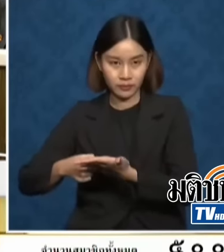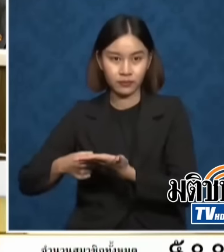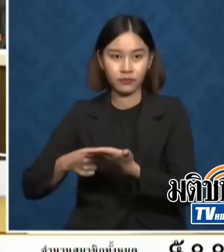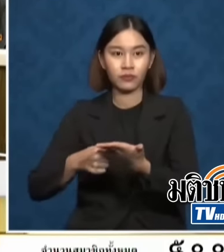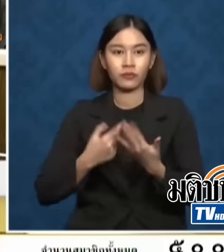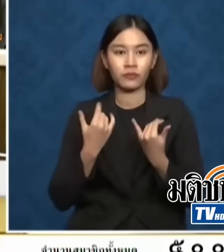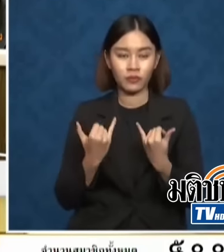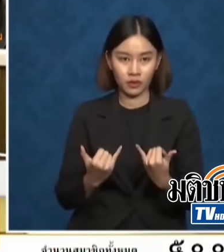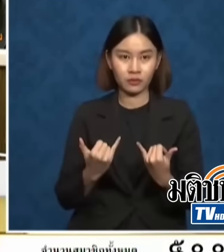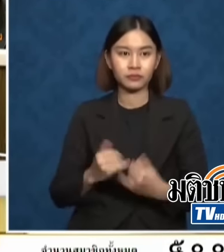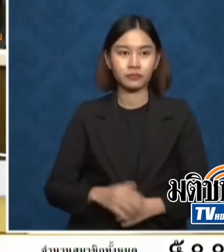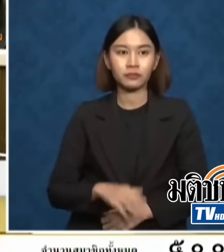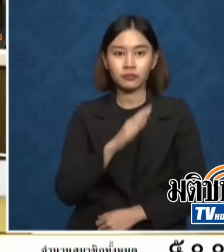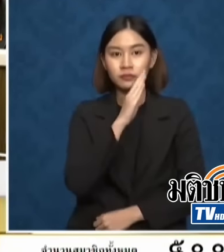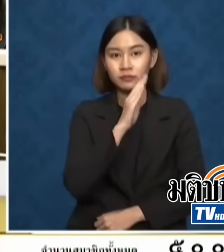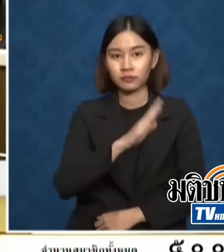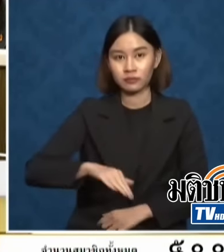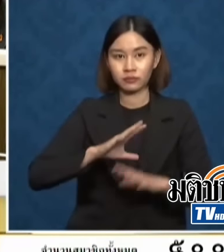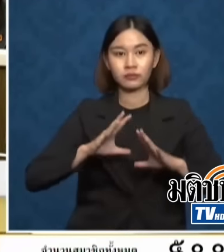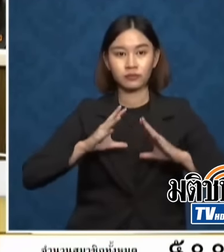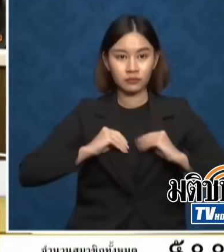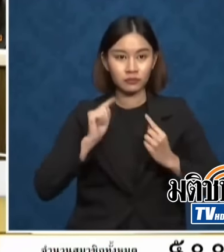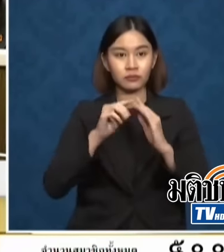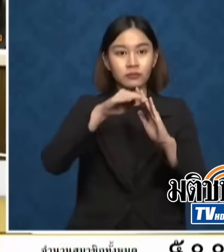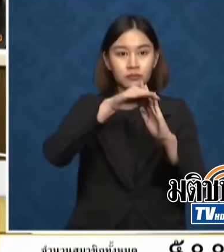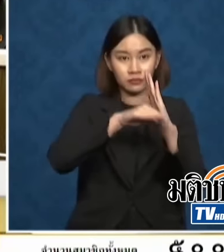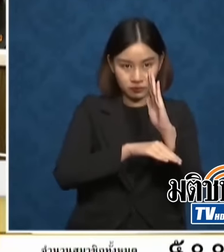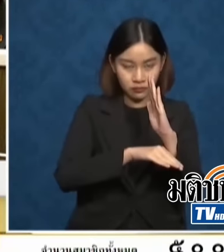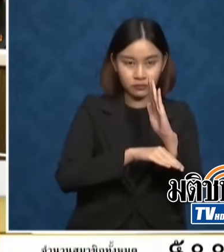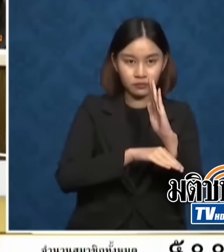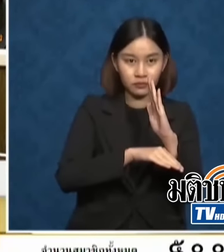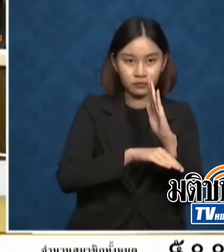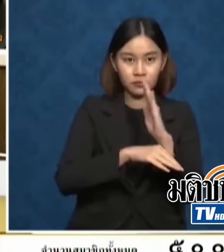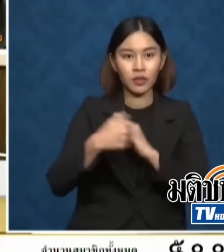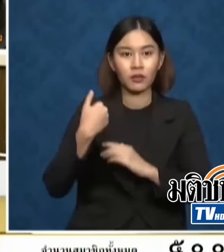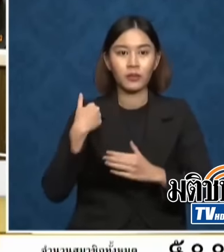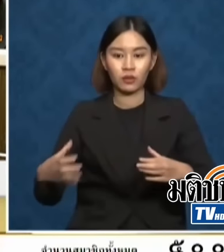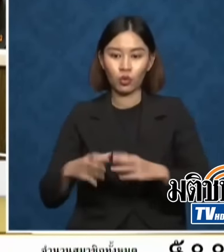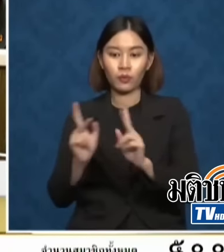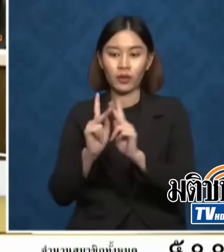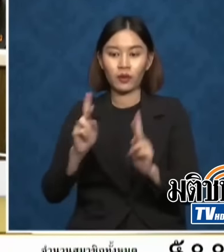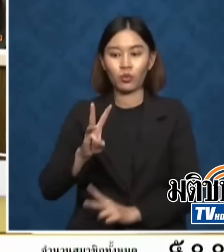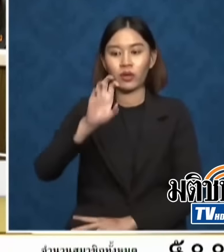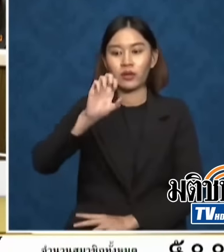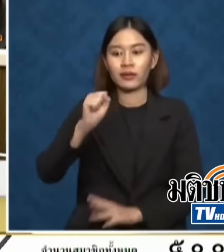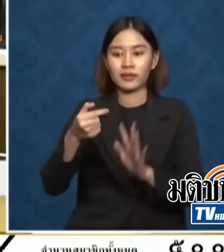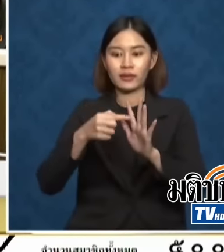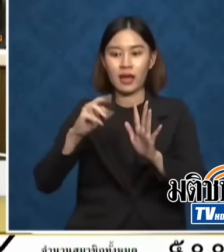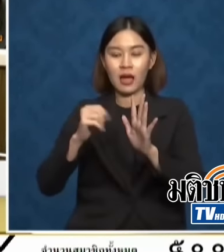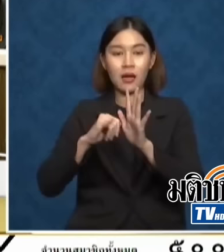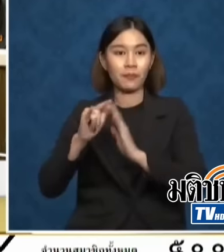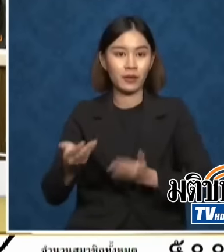ข้ามาในคราวนี้ถ้าเราเห็นชอบในหลักการและมีคณะกรรมการวิสามัญไปพิจาร